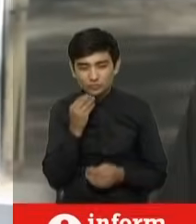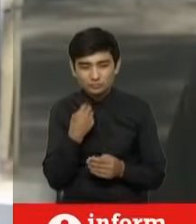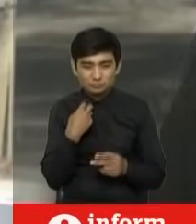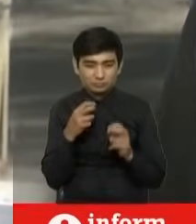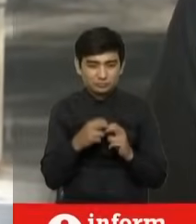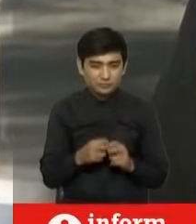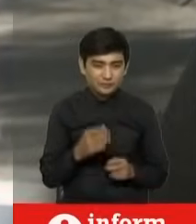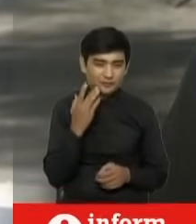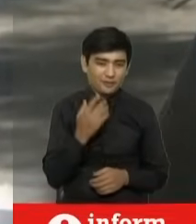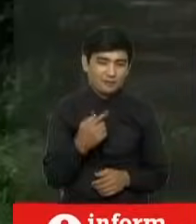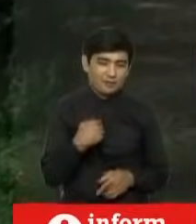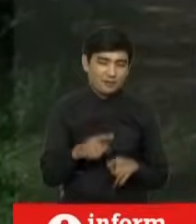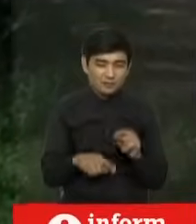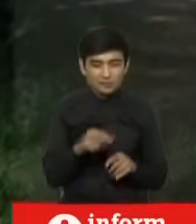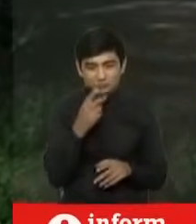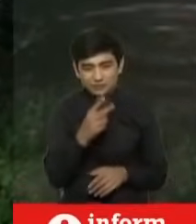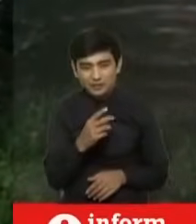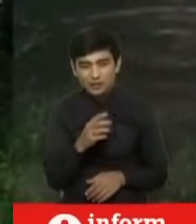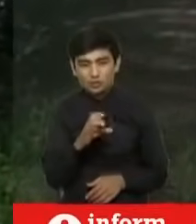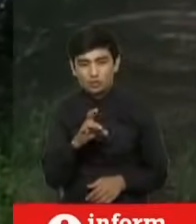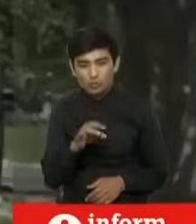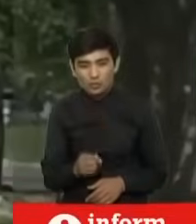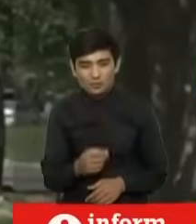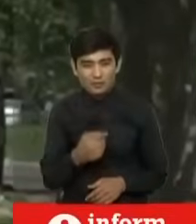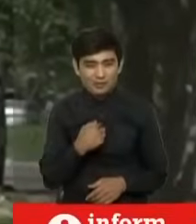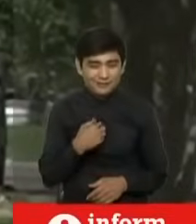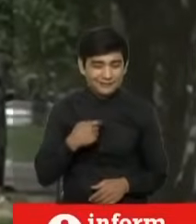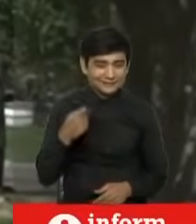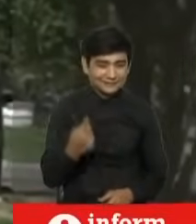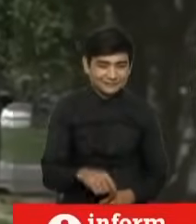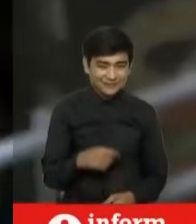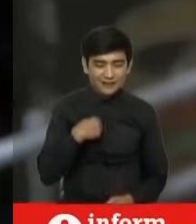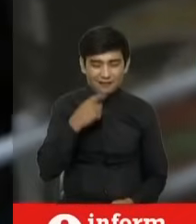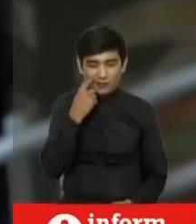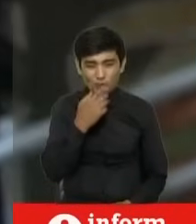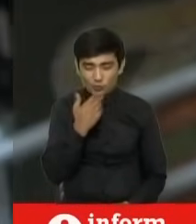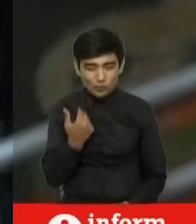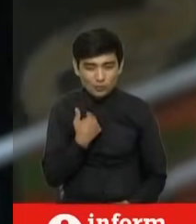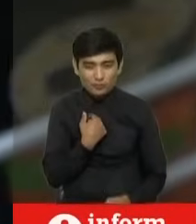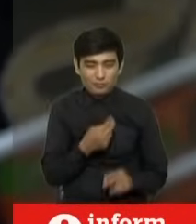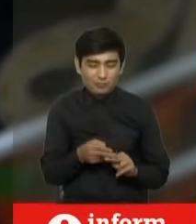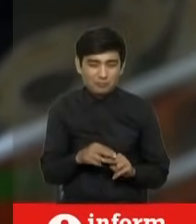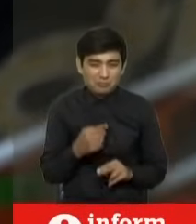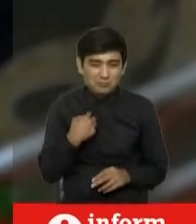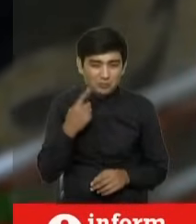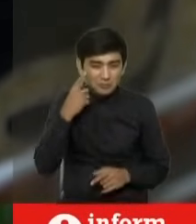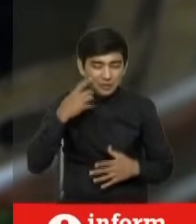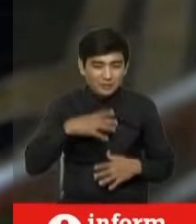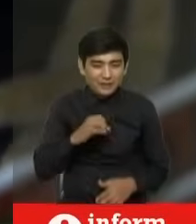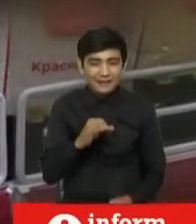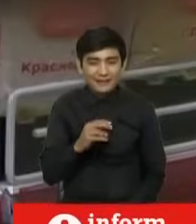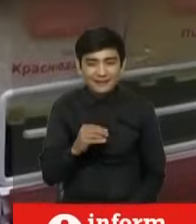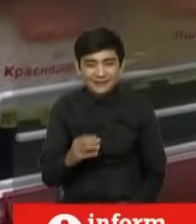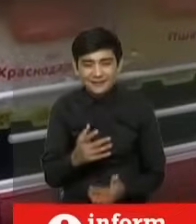Иногда на сроки. Вообще ни разу в жизни не читал. Аллергии у меня нет, поэтому нет. Индекс Е присваивается различным